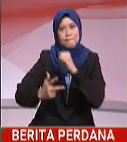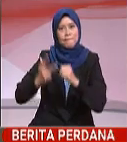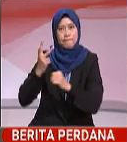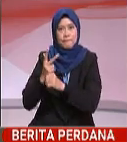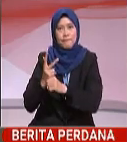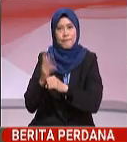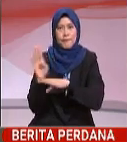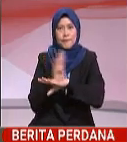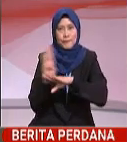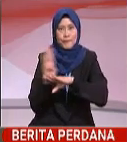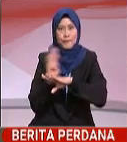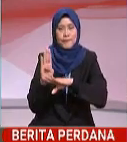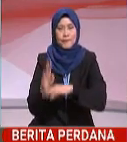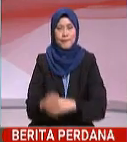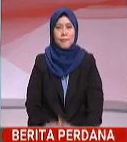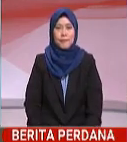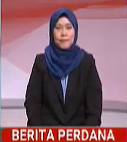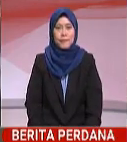lah ada untuk berniaga ni.